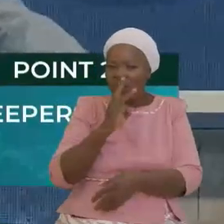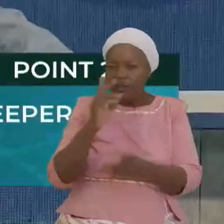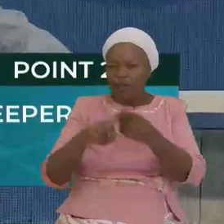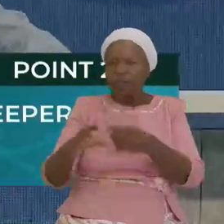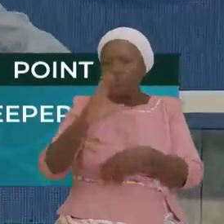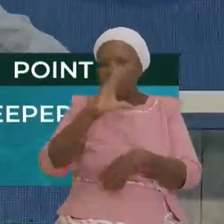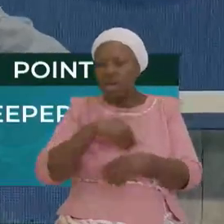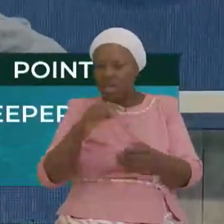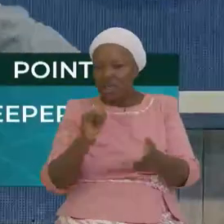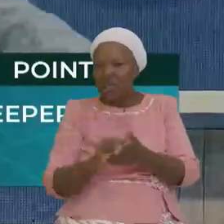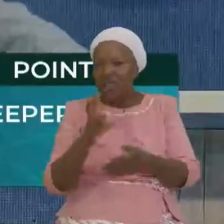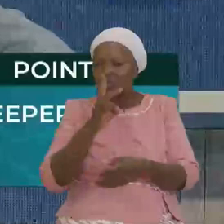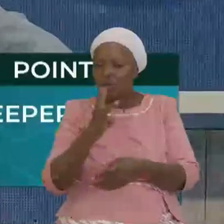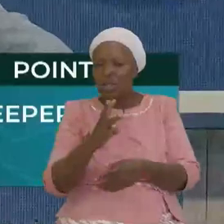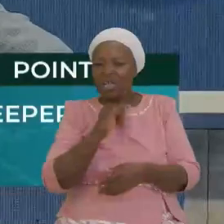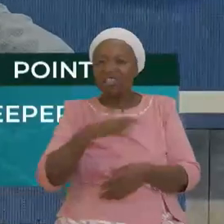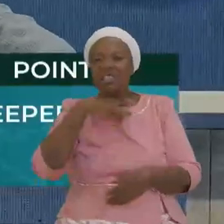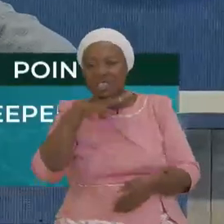puis quelqu'un lui a donné de l'eau.